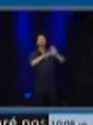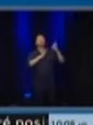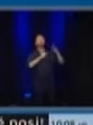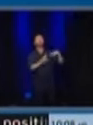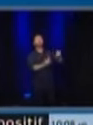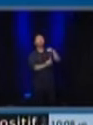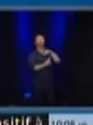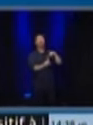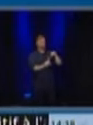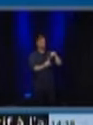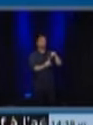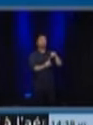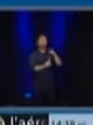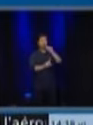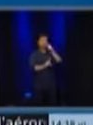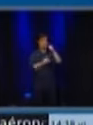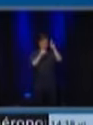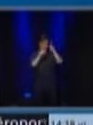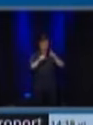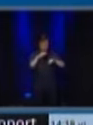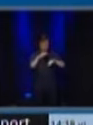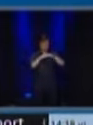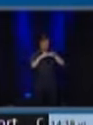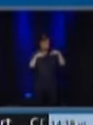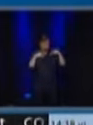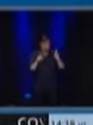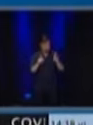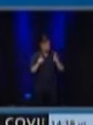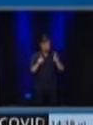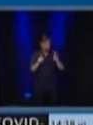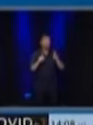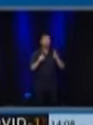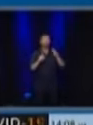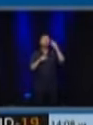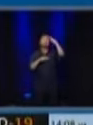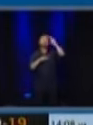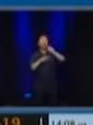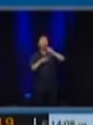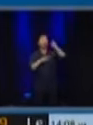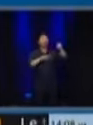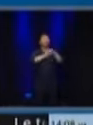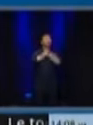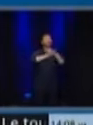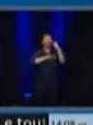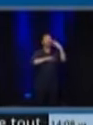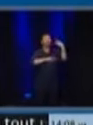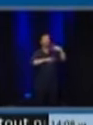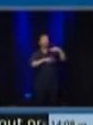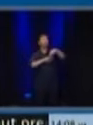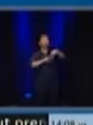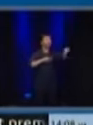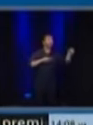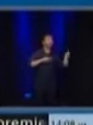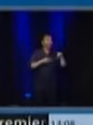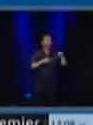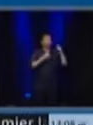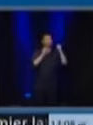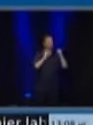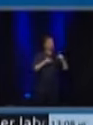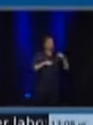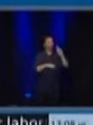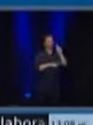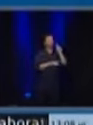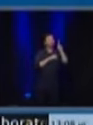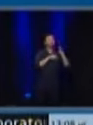vert, 10 personnes maximum, mais dans les cours arrière des maisons, 20 personnes